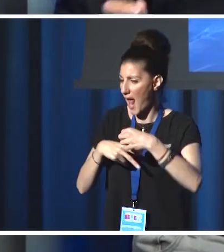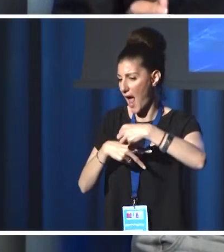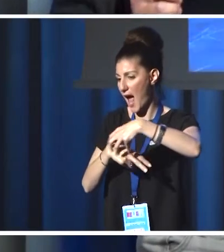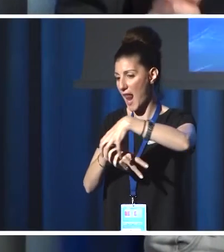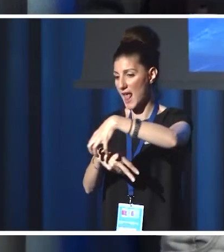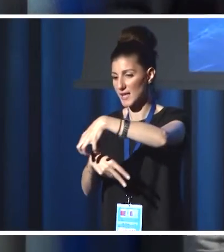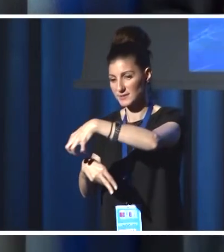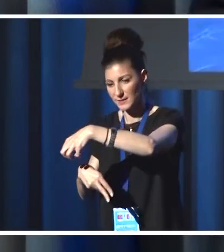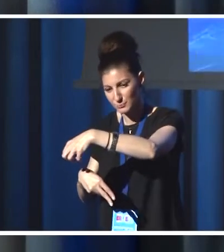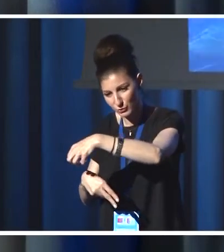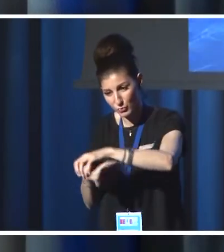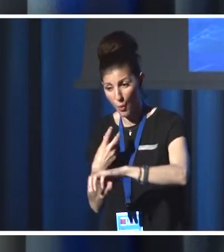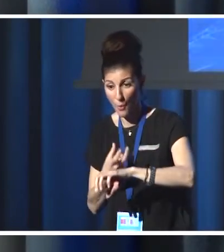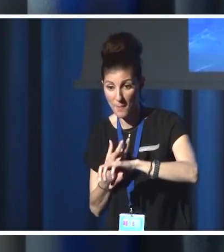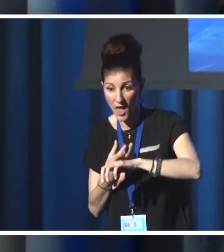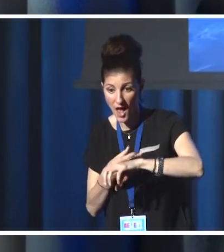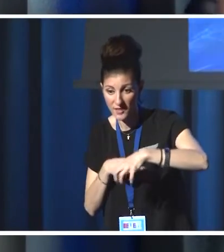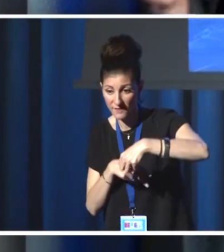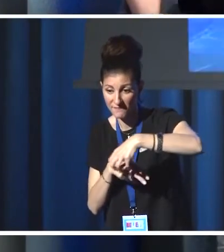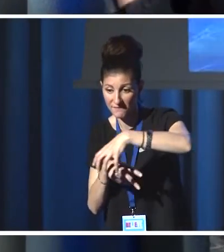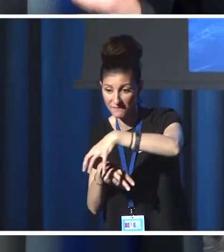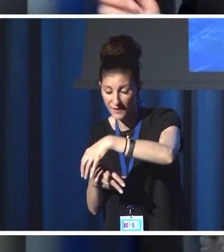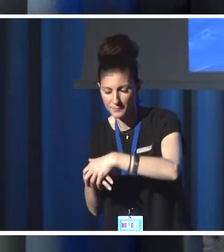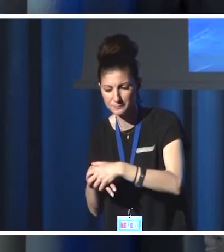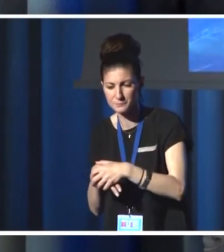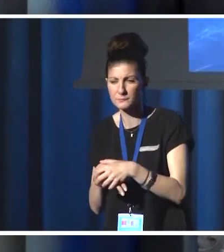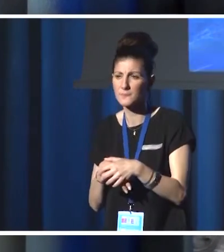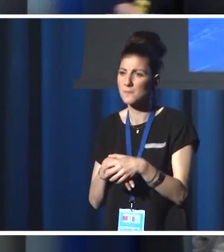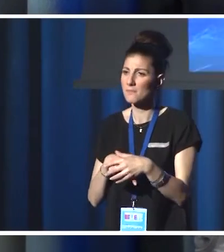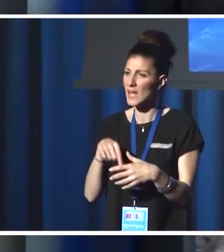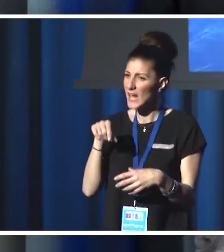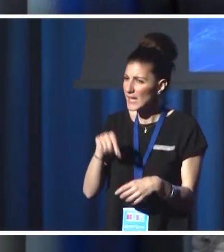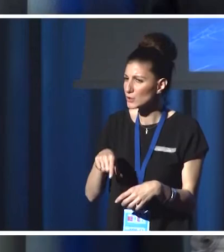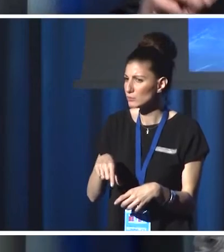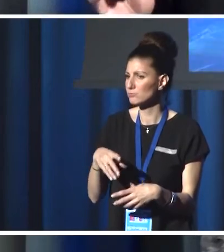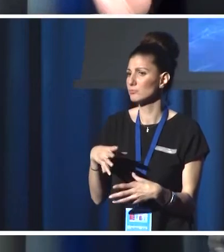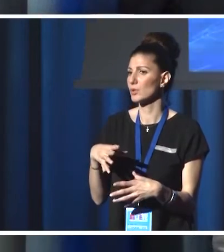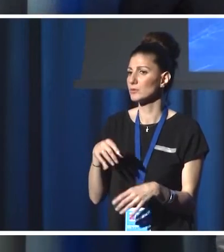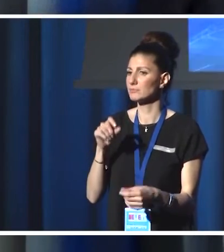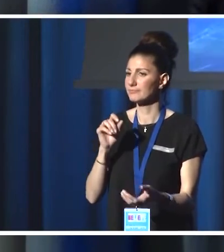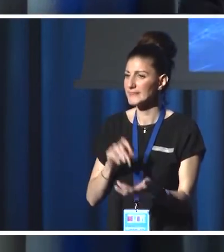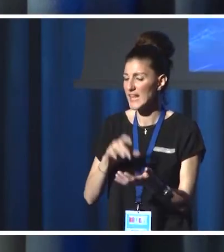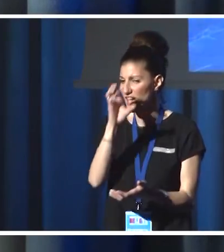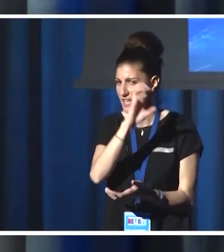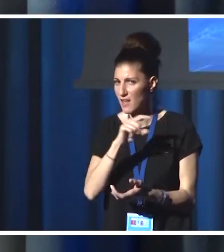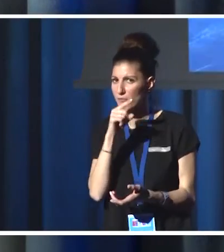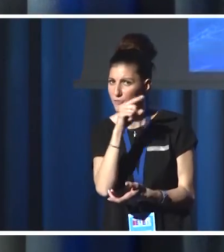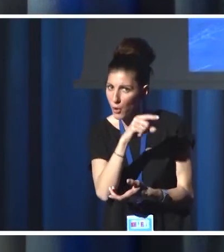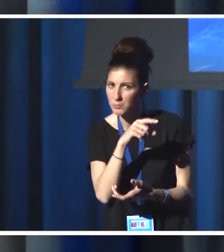αλεξί πρωτο πλαγιάς εκείνη την εποχή είχε μεγάλη ανάπτυξη στην κεντρική ευρώπη στην ελλάδα ήτανε κάποια χρόνια